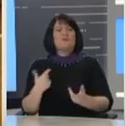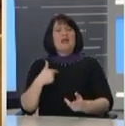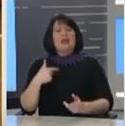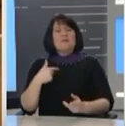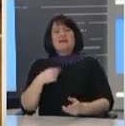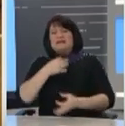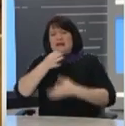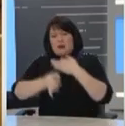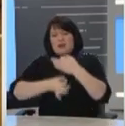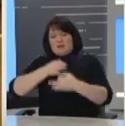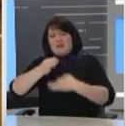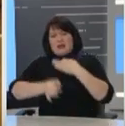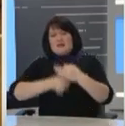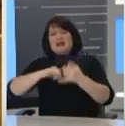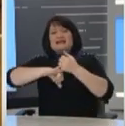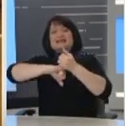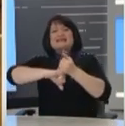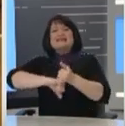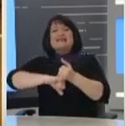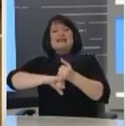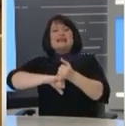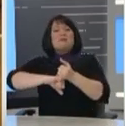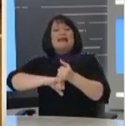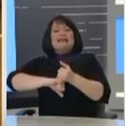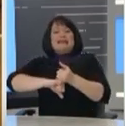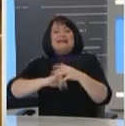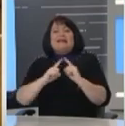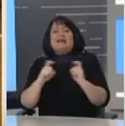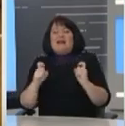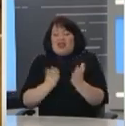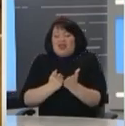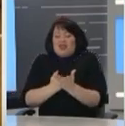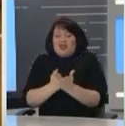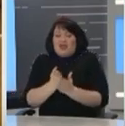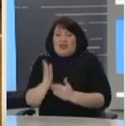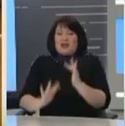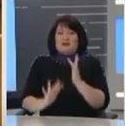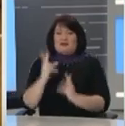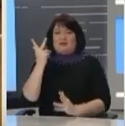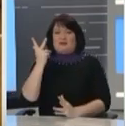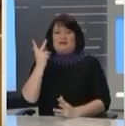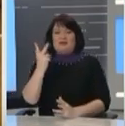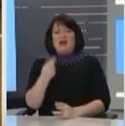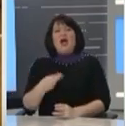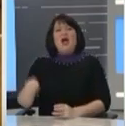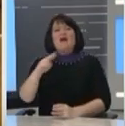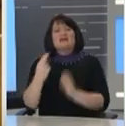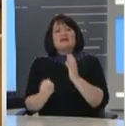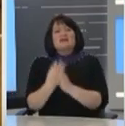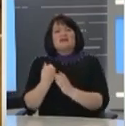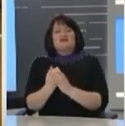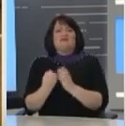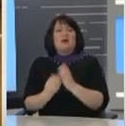έχουμε περιγράψει ως το στοίχημα της δίκαιης ανάπτυξης. Το στοίχημα της αύξησης του παραγόμενου πλούτου και των